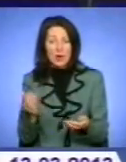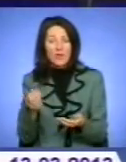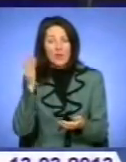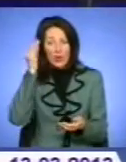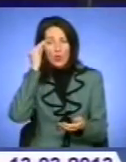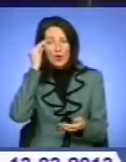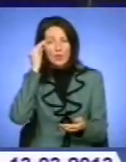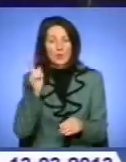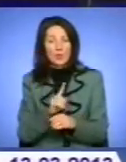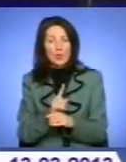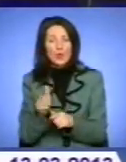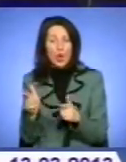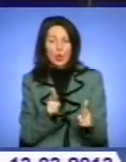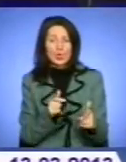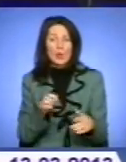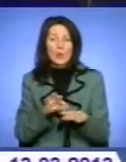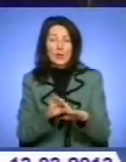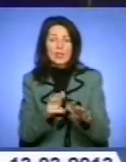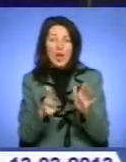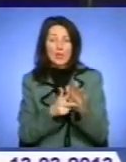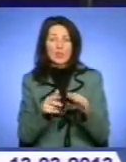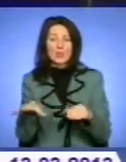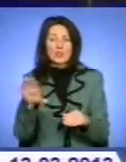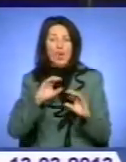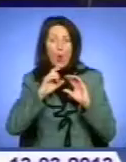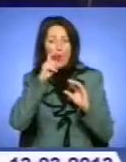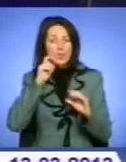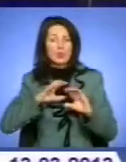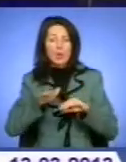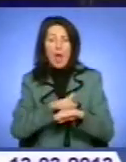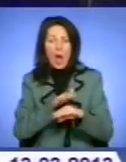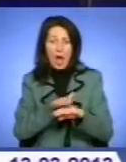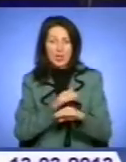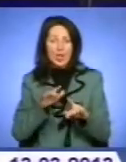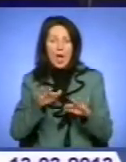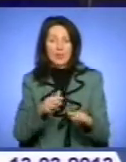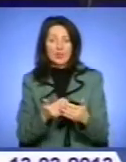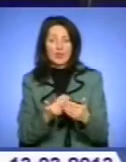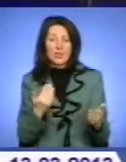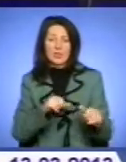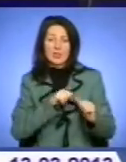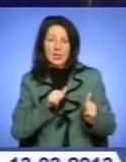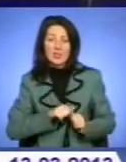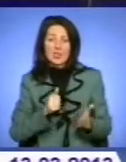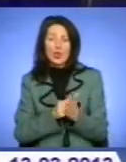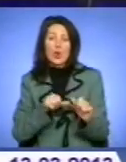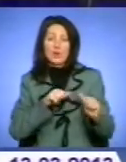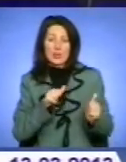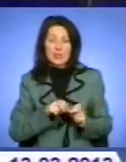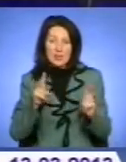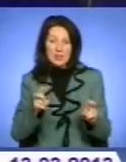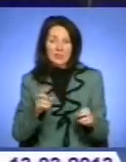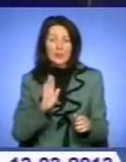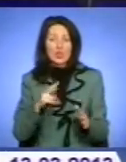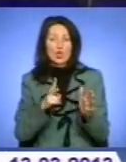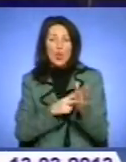На Тернопільщині готується до проведення 8-ї всеукраїнської благодійної акції «Серце до серця». Цьогорічна акція відбудеться з 7 по 28